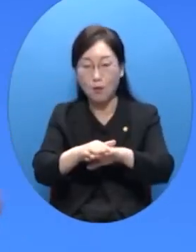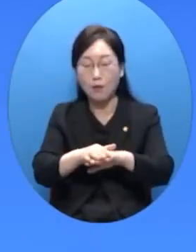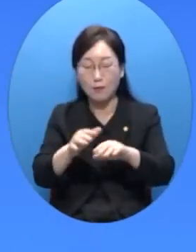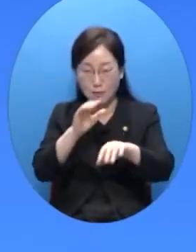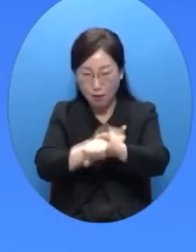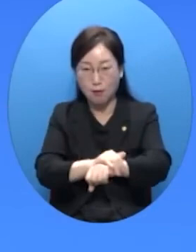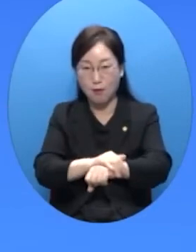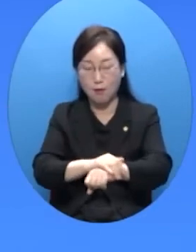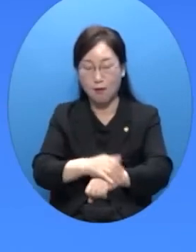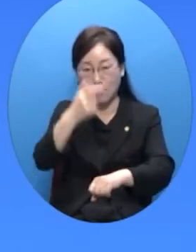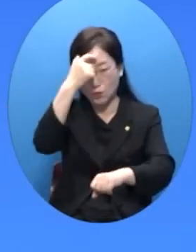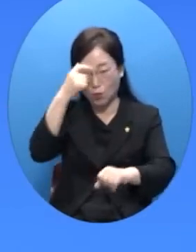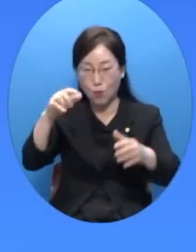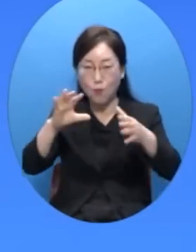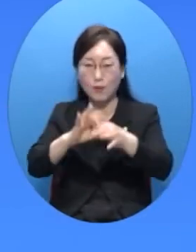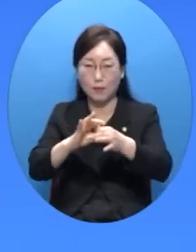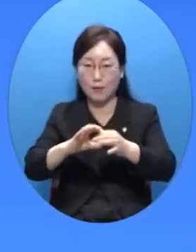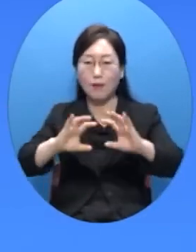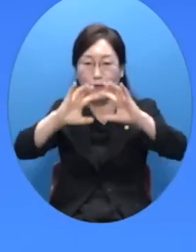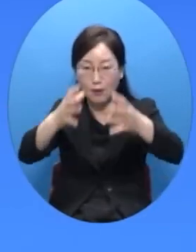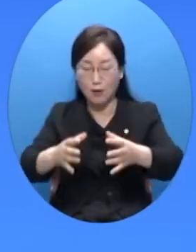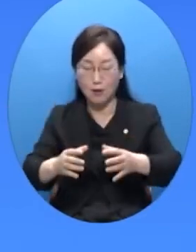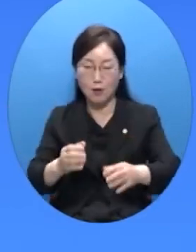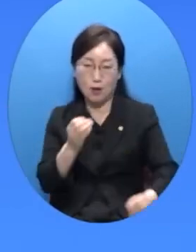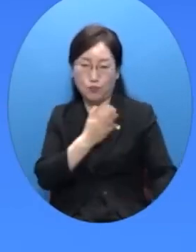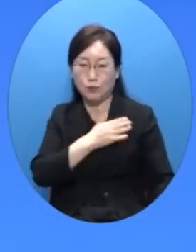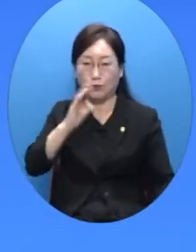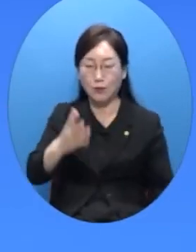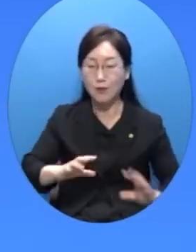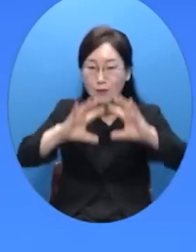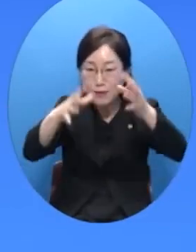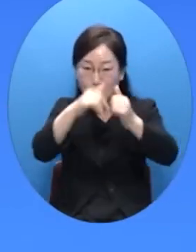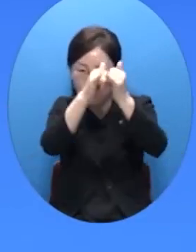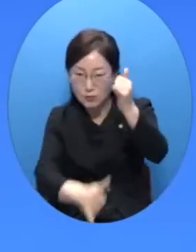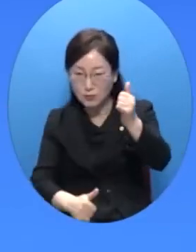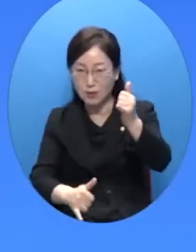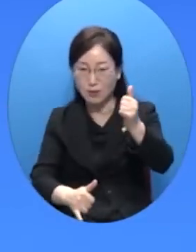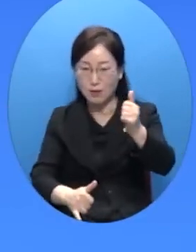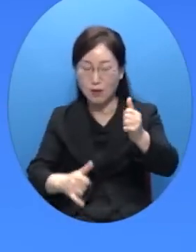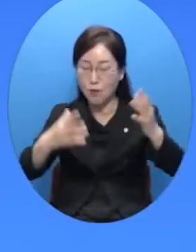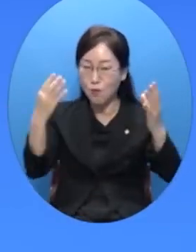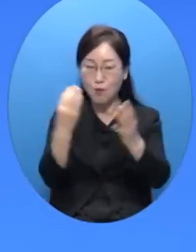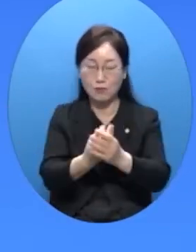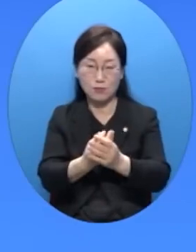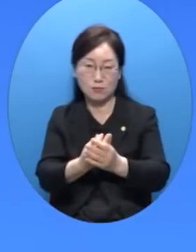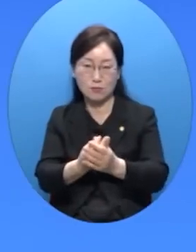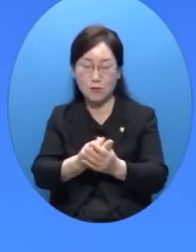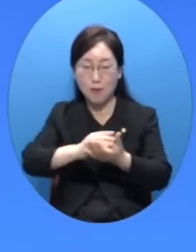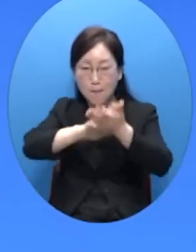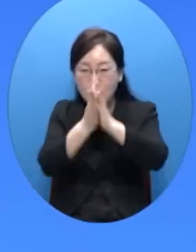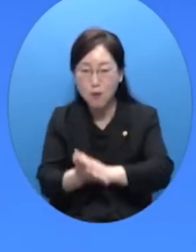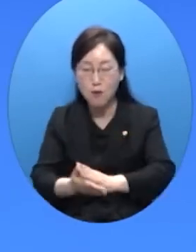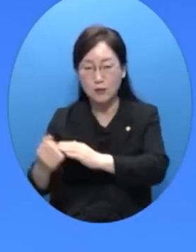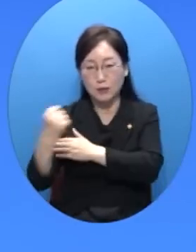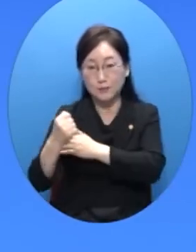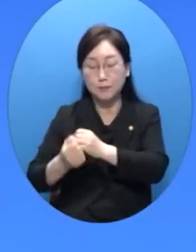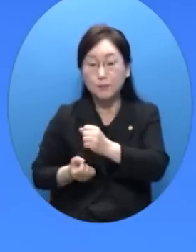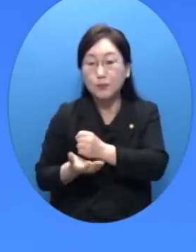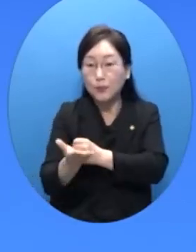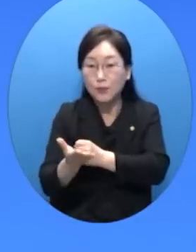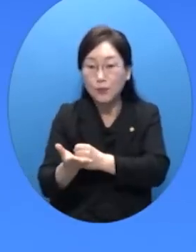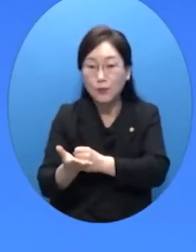크게 부강하고 번영하여서 세계 역사를 뒤흔드는 놀라운 영향을 끼치게 된 그 배경이 바로